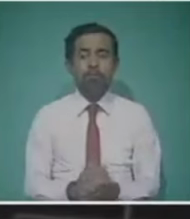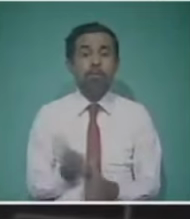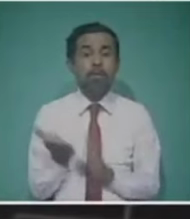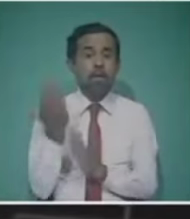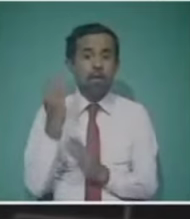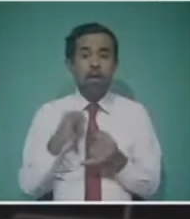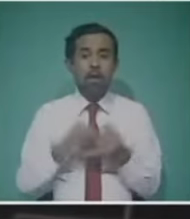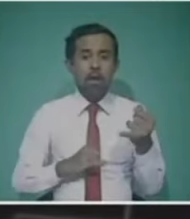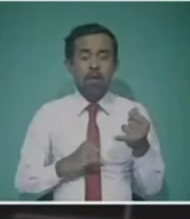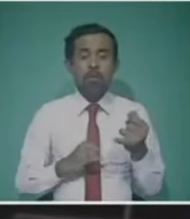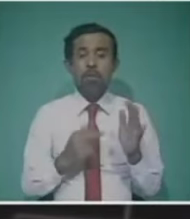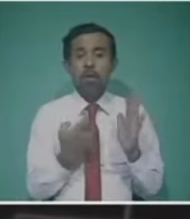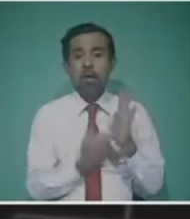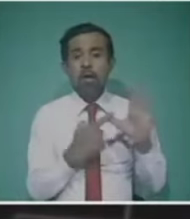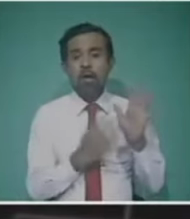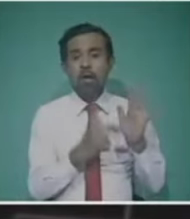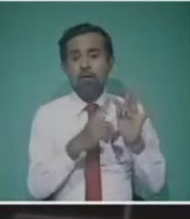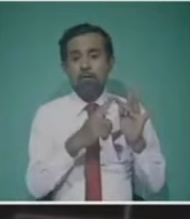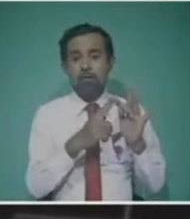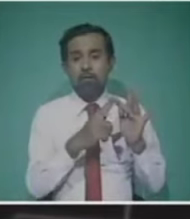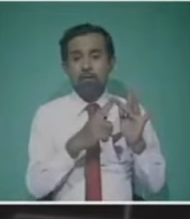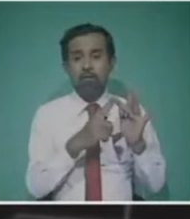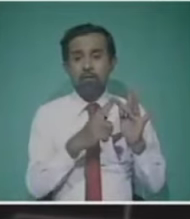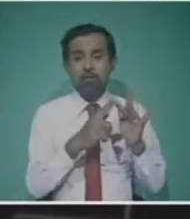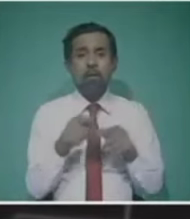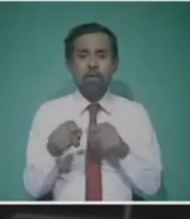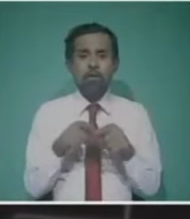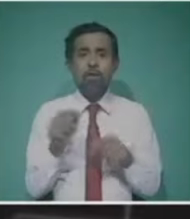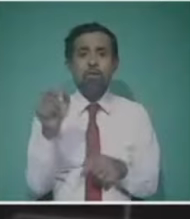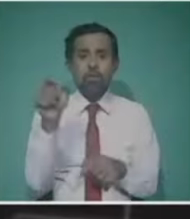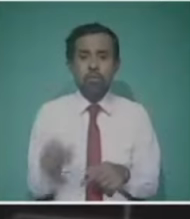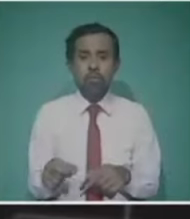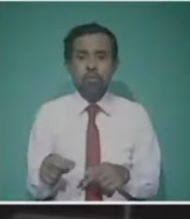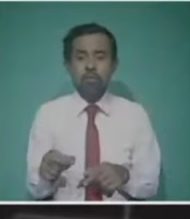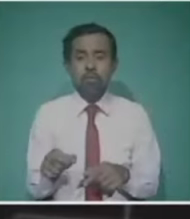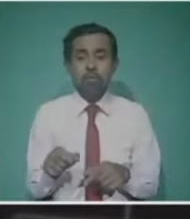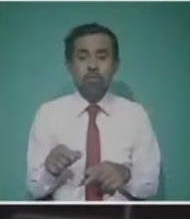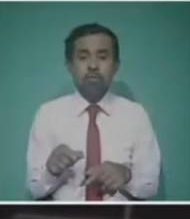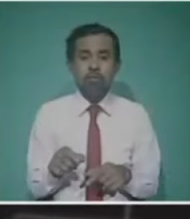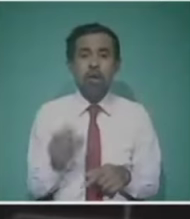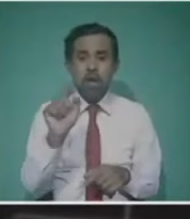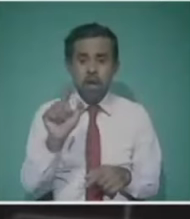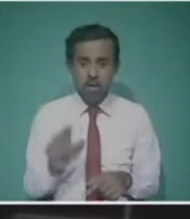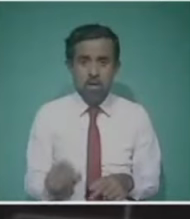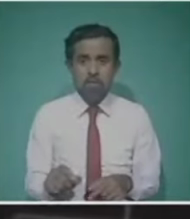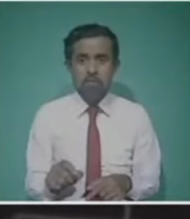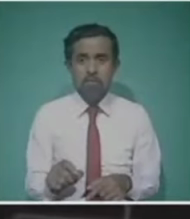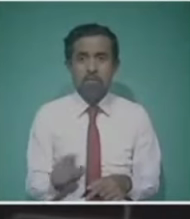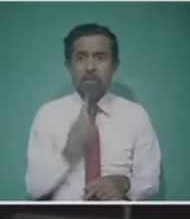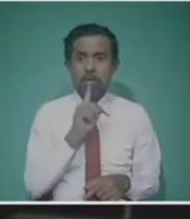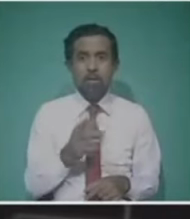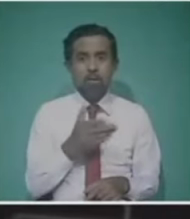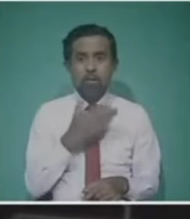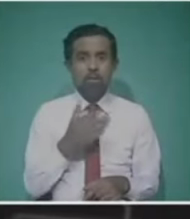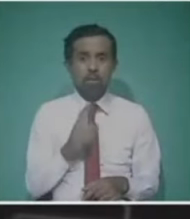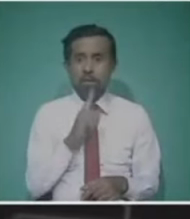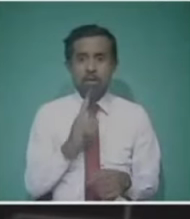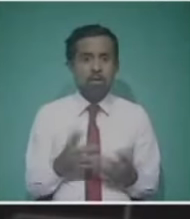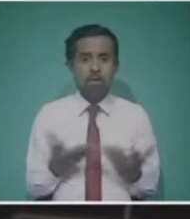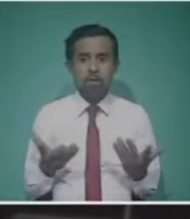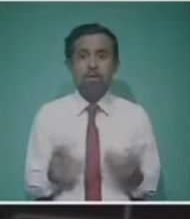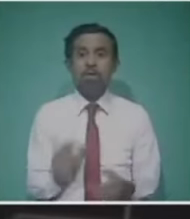ரவி என்று போன்ற பலரை நான் இங்கு குறிப்பிட விரும்பவில்லை. இருந்தால் சிலரை குறிப்பிட்டு ஆக